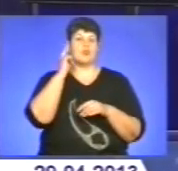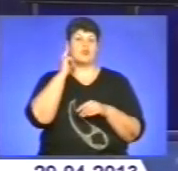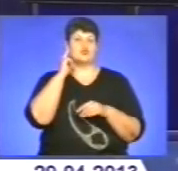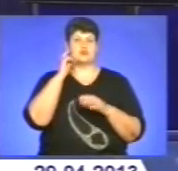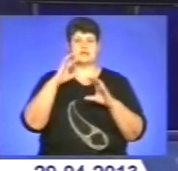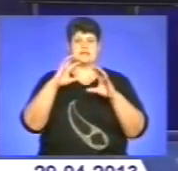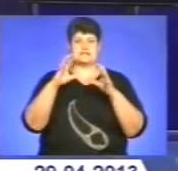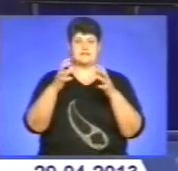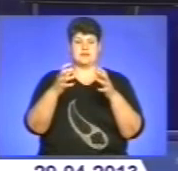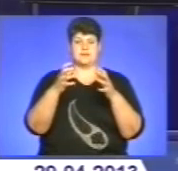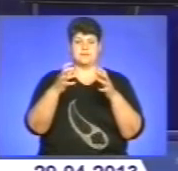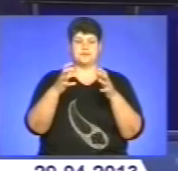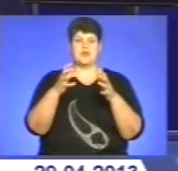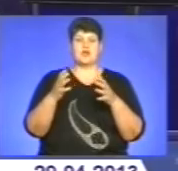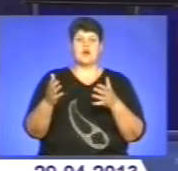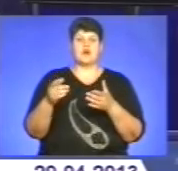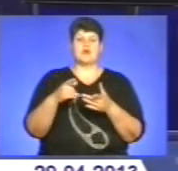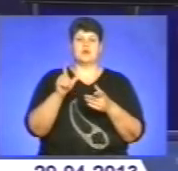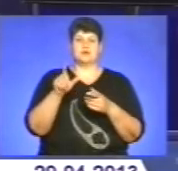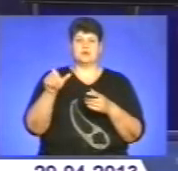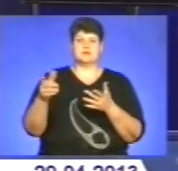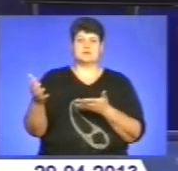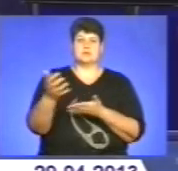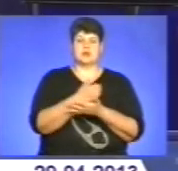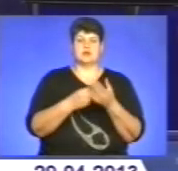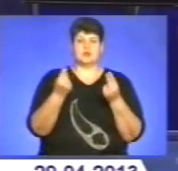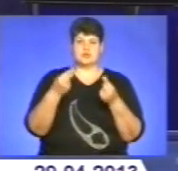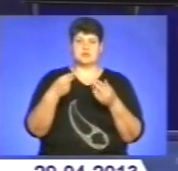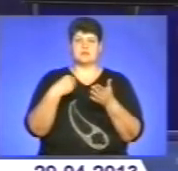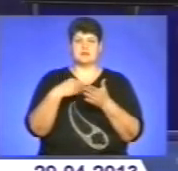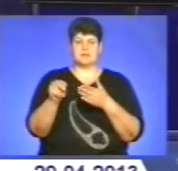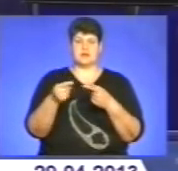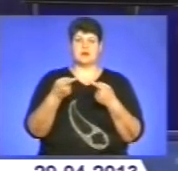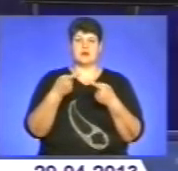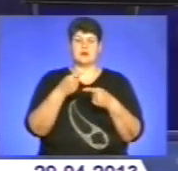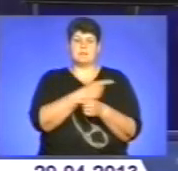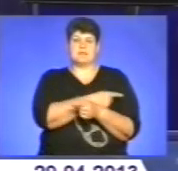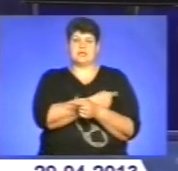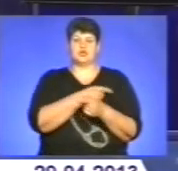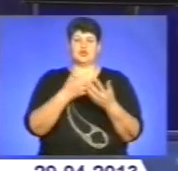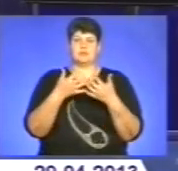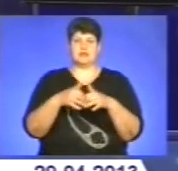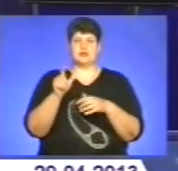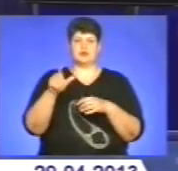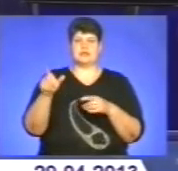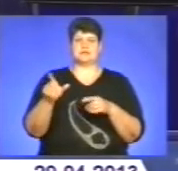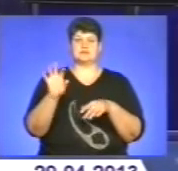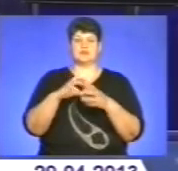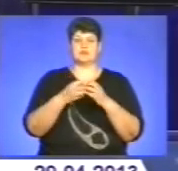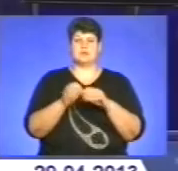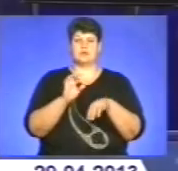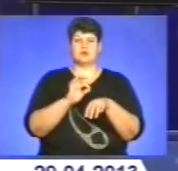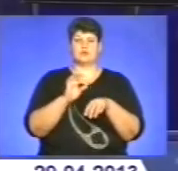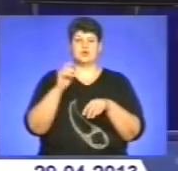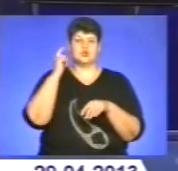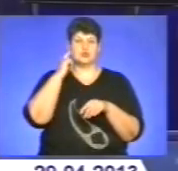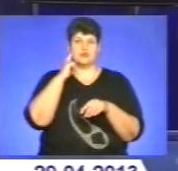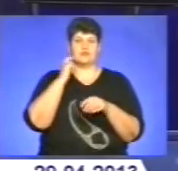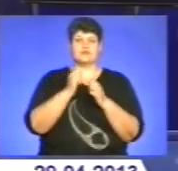світ». Волонтери збирали кошти на придбання спеціального медичного обладнання для людей з вадами слуху. Лише у Тернополі щодень